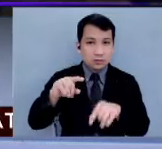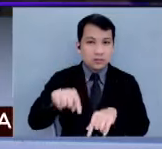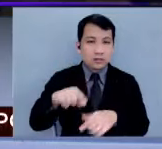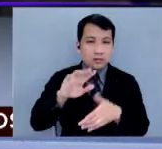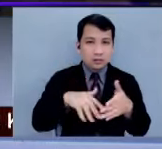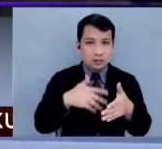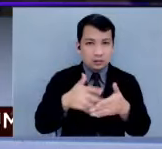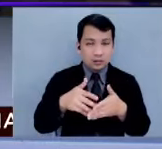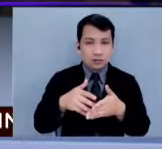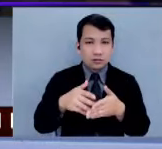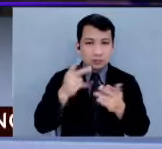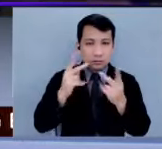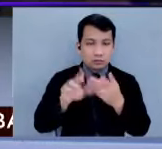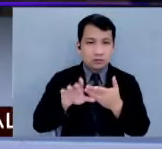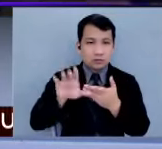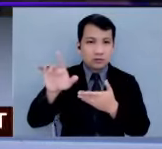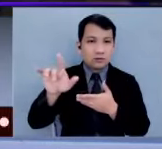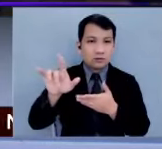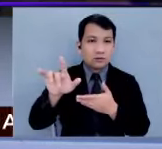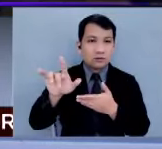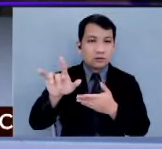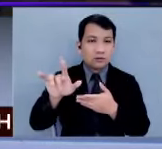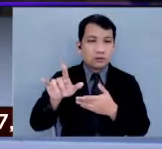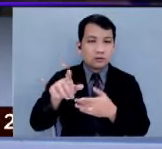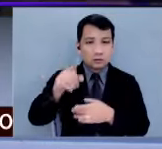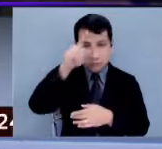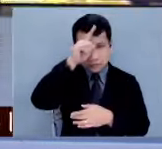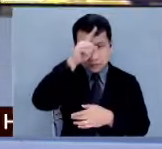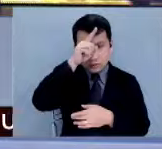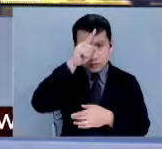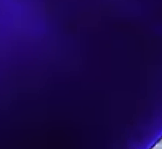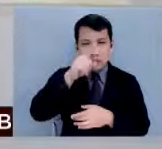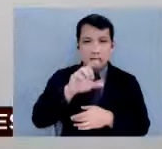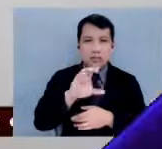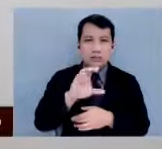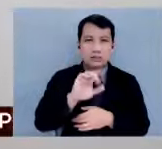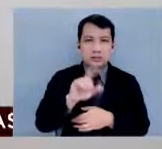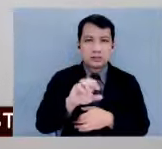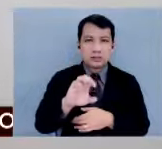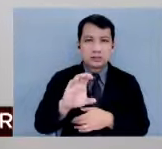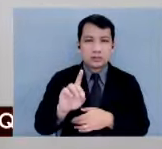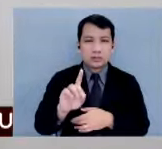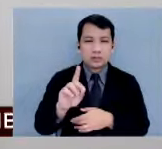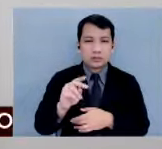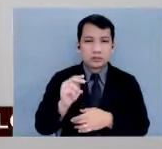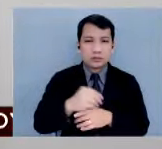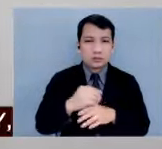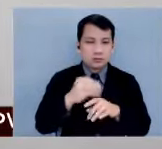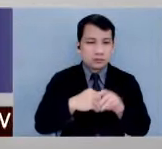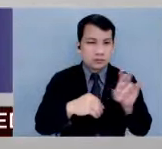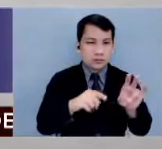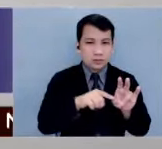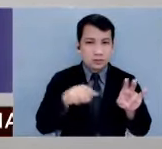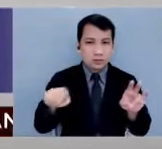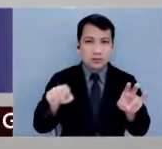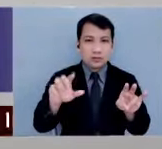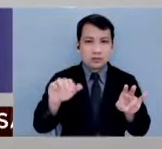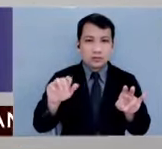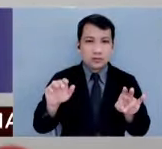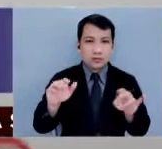bumisita si Pangulong Bongbong Marcos sa Germany at Czech Republic. Mula March 11 hanggang March 15 ang biyaheng ito ng